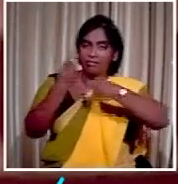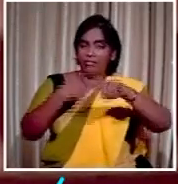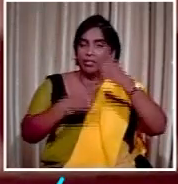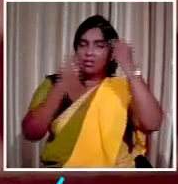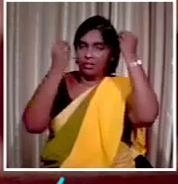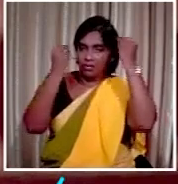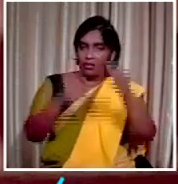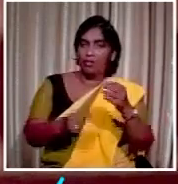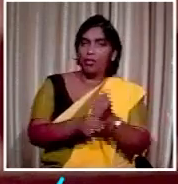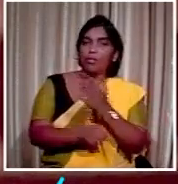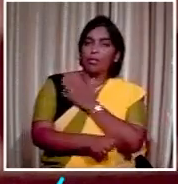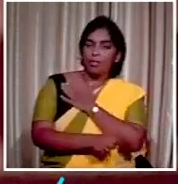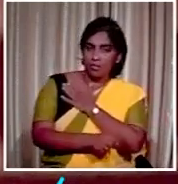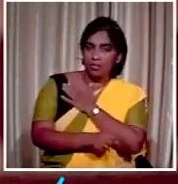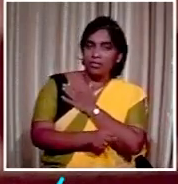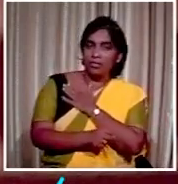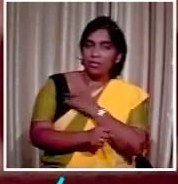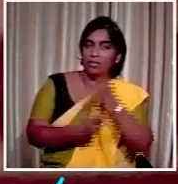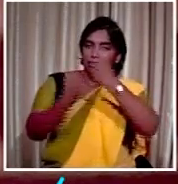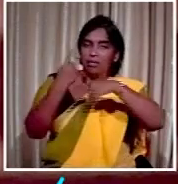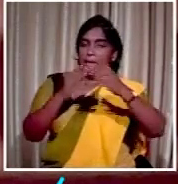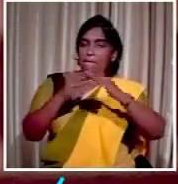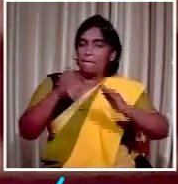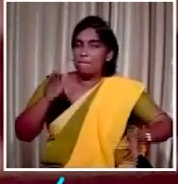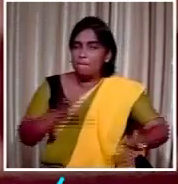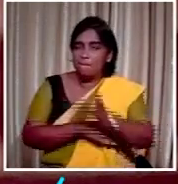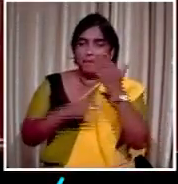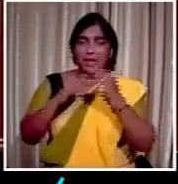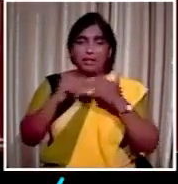වෙලා ගෝඨාභය රාජපක්ෂට පාරට බහින්නවත් බැරි